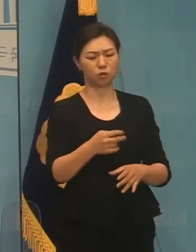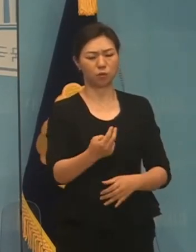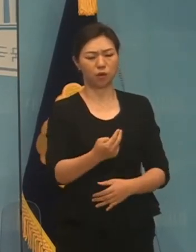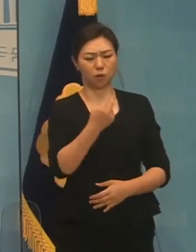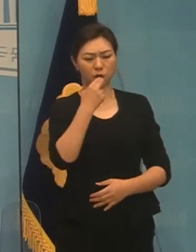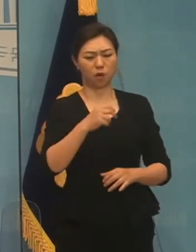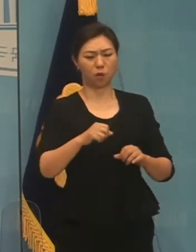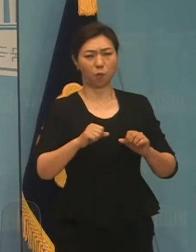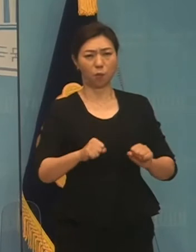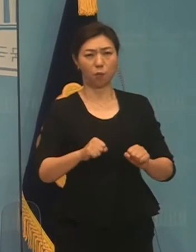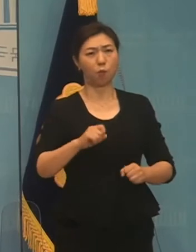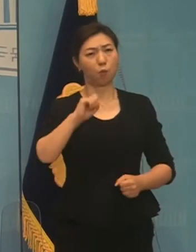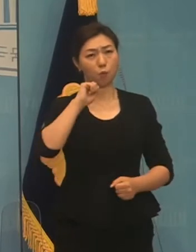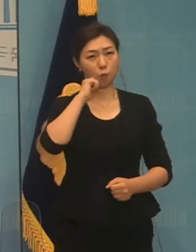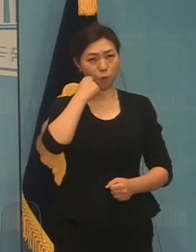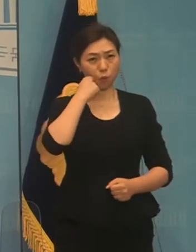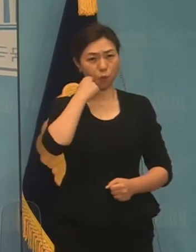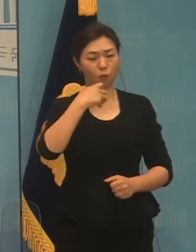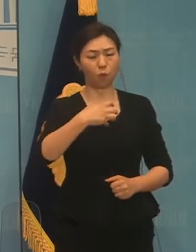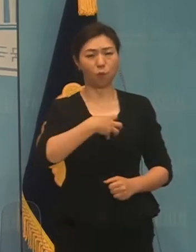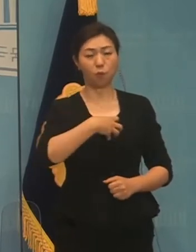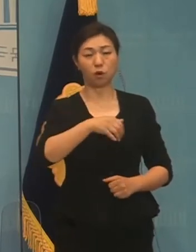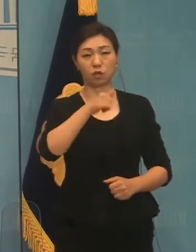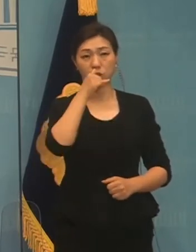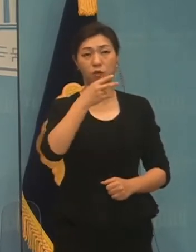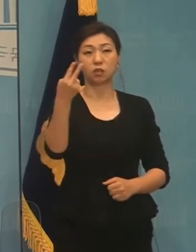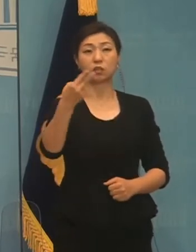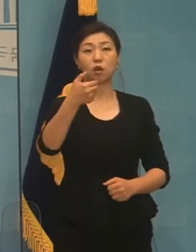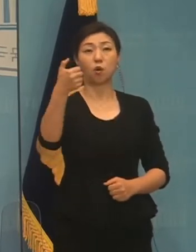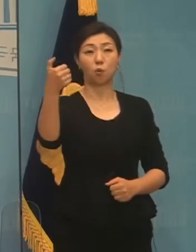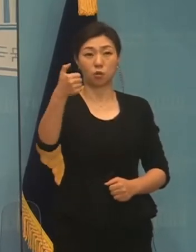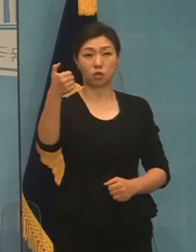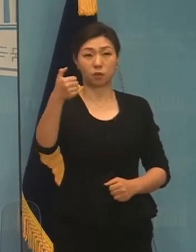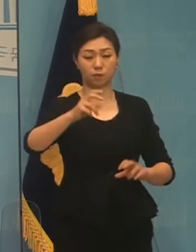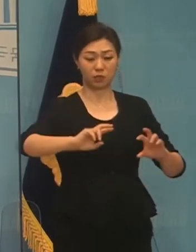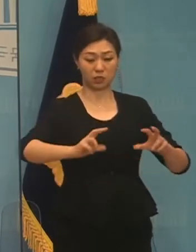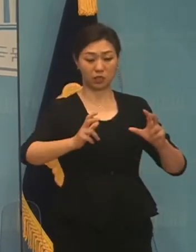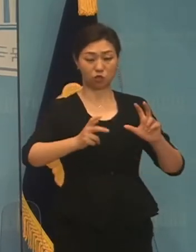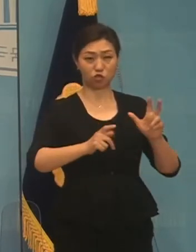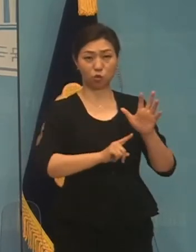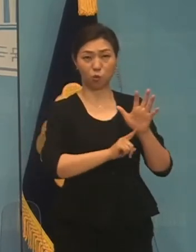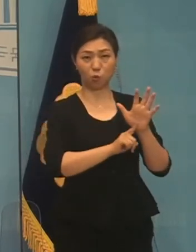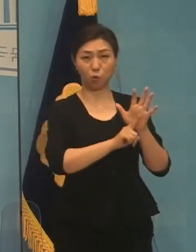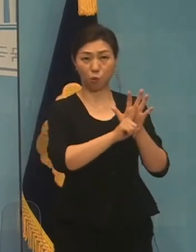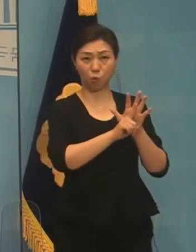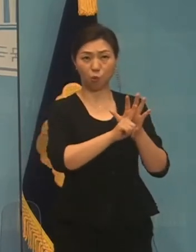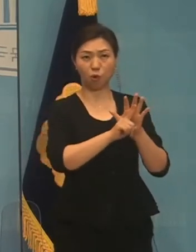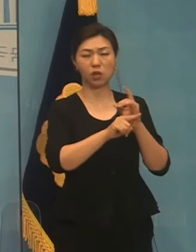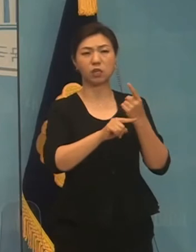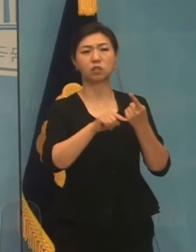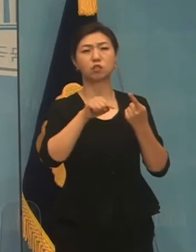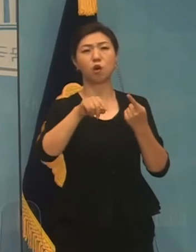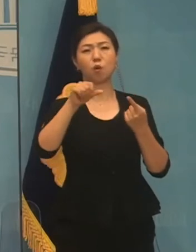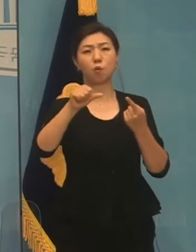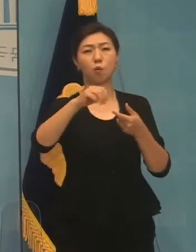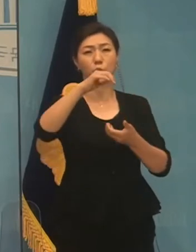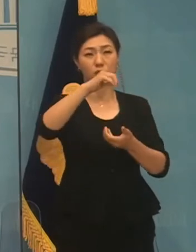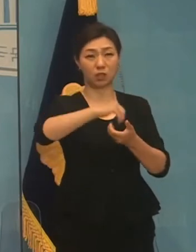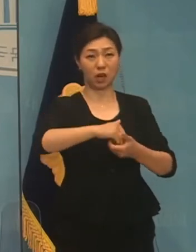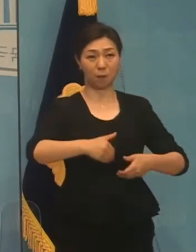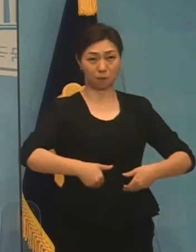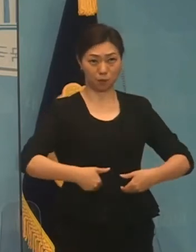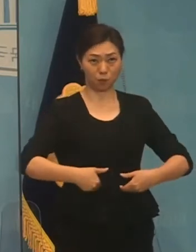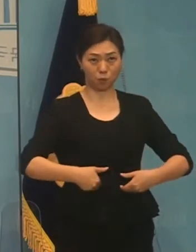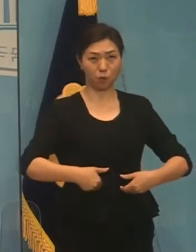이어진 2050년까지의 지구 평균 기온 상승 1.5도 역시 제한을 해야 되고, 그리고